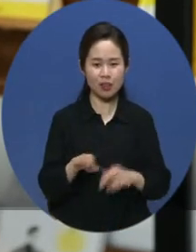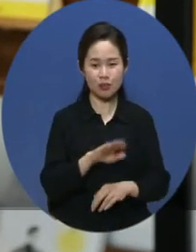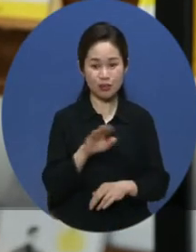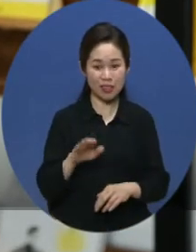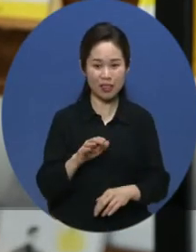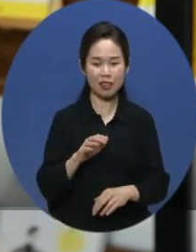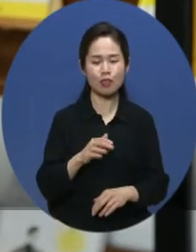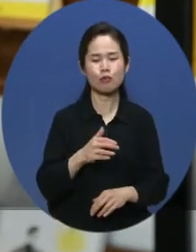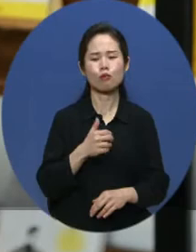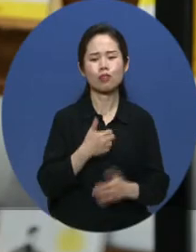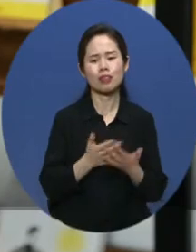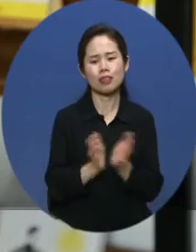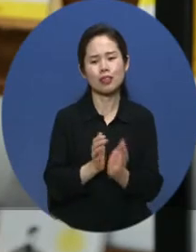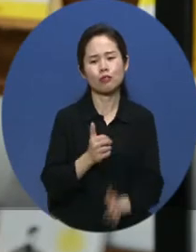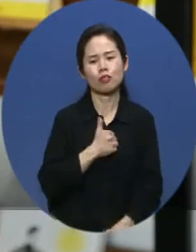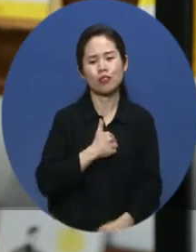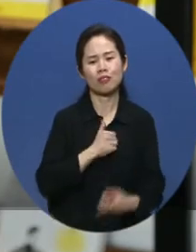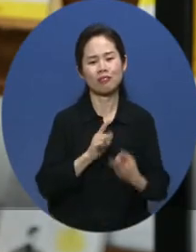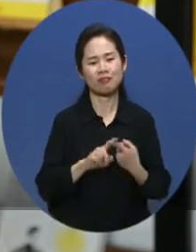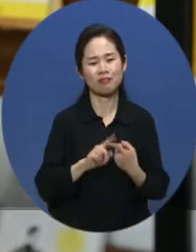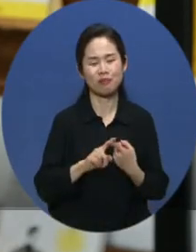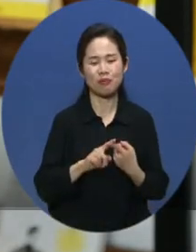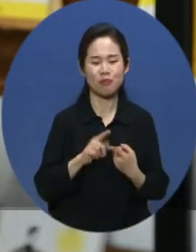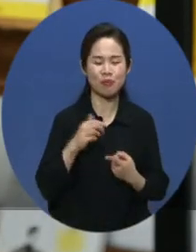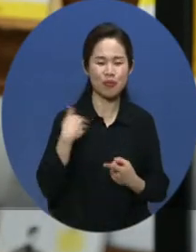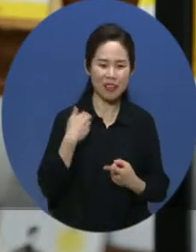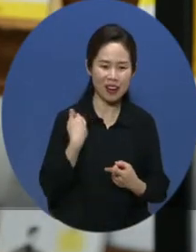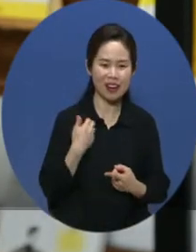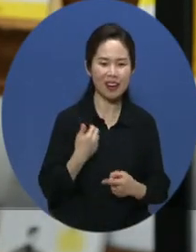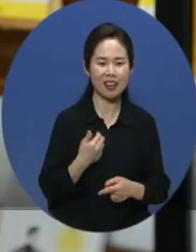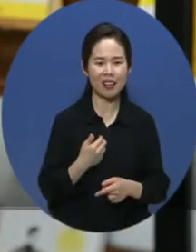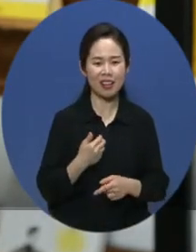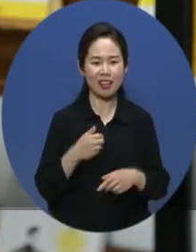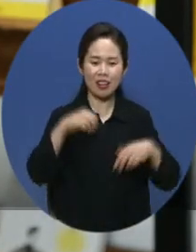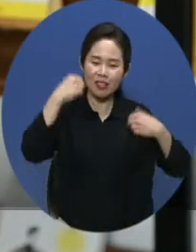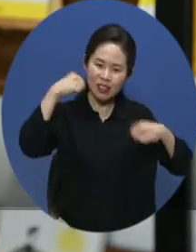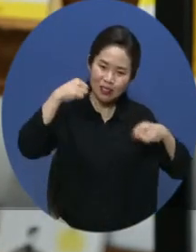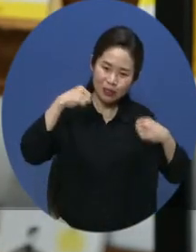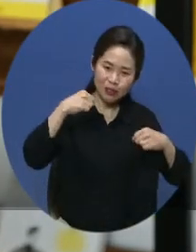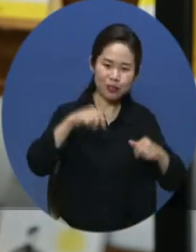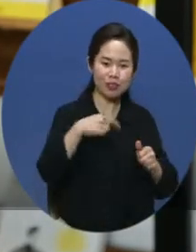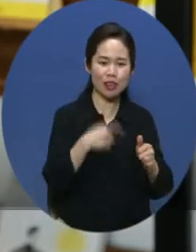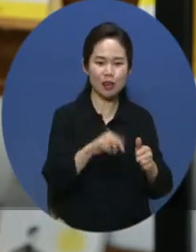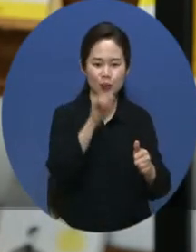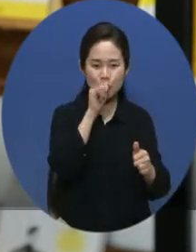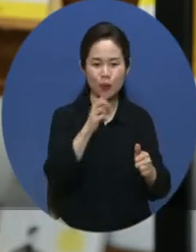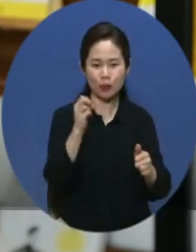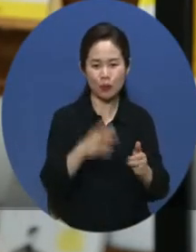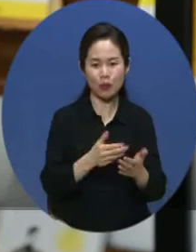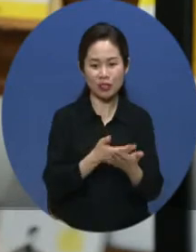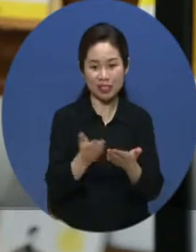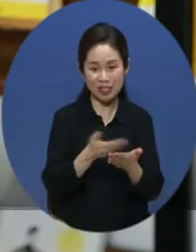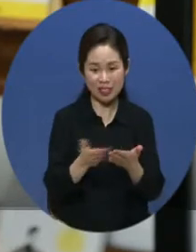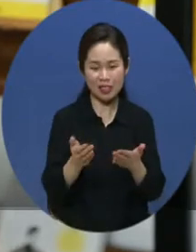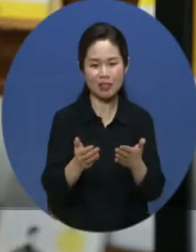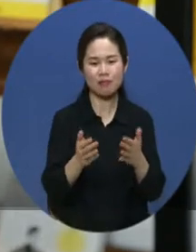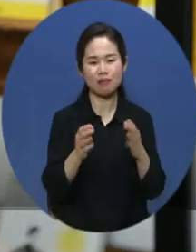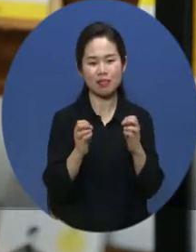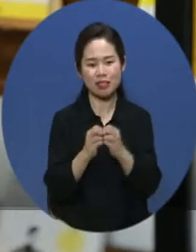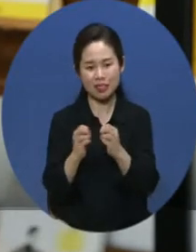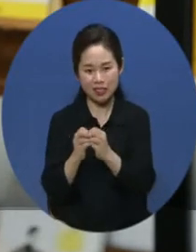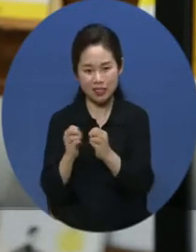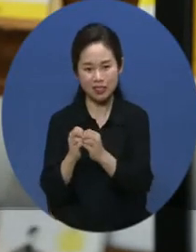주체성을 잘 몰랐었던 것 같아요. 그래서 뭐 댄스 스쿨도 하기도 하고 뭐 그림, 뭐 글